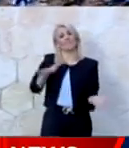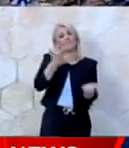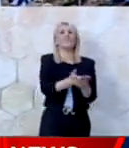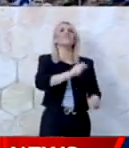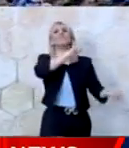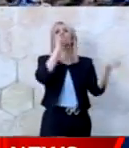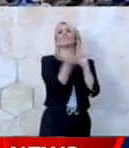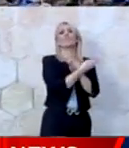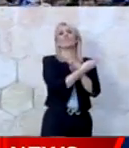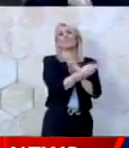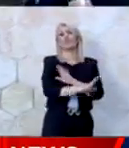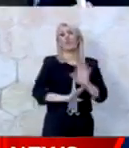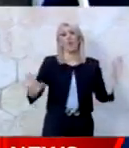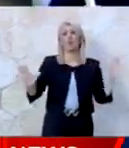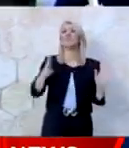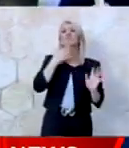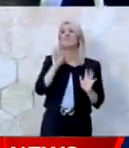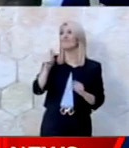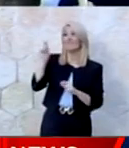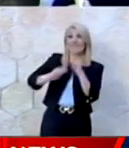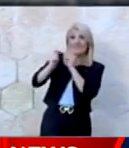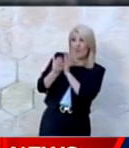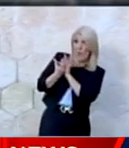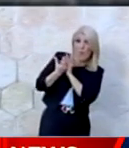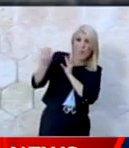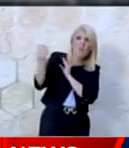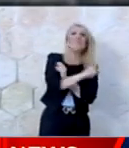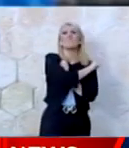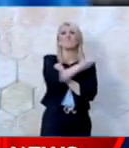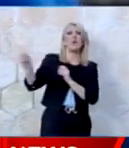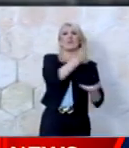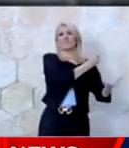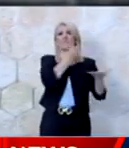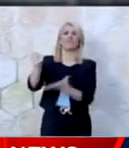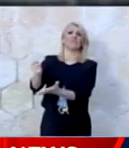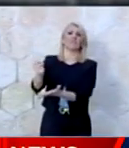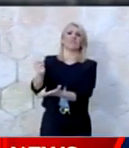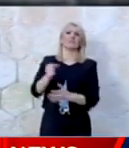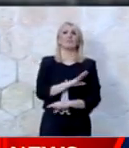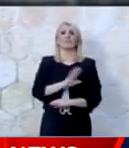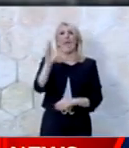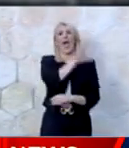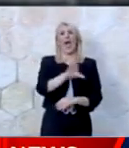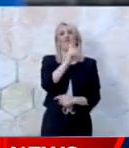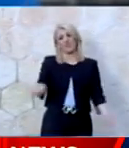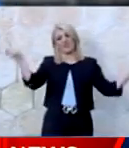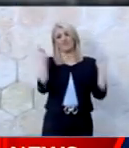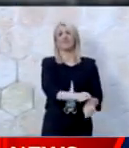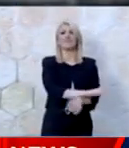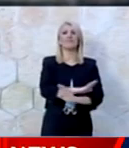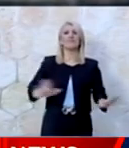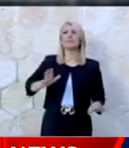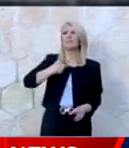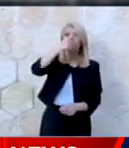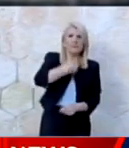εξωτερικών συνόρων, προσέξτε, να μην χρηματοδοτείται από κοινοτικούς πόρους. Να τη χρηματοδοτούμε όλοι εμείς, όλοι εσείς οι Έλληνες φορολογούμενοι. Είναι οι